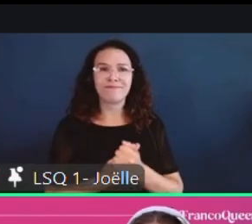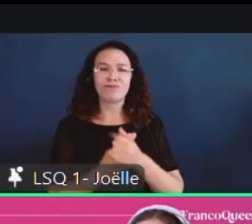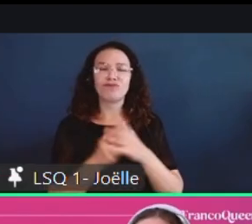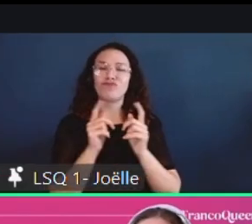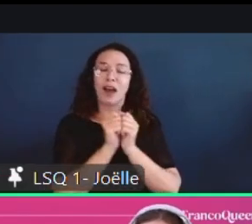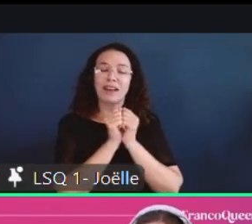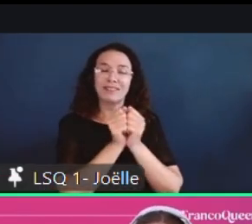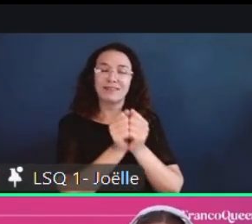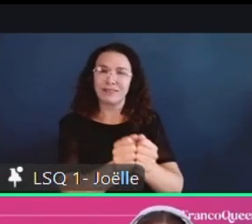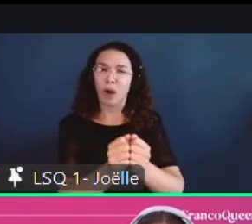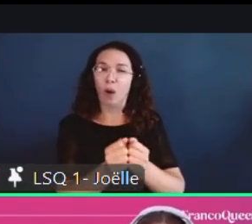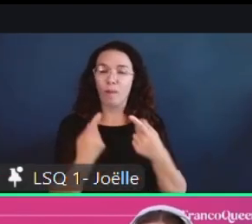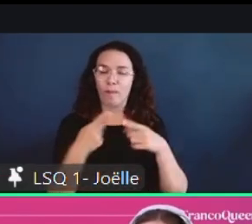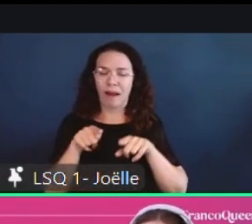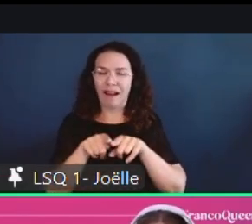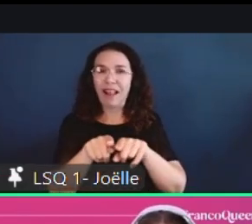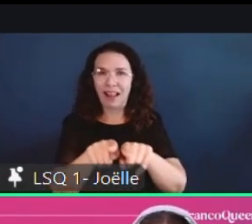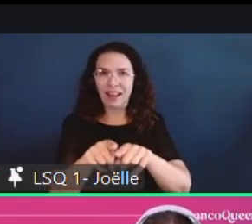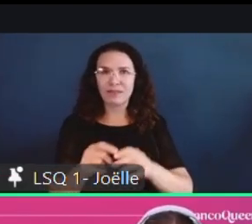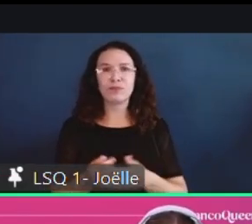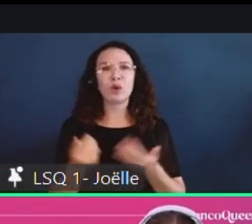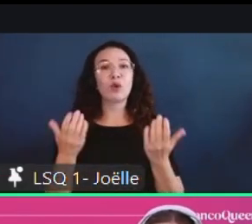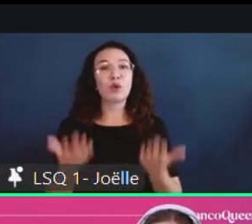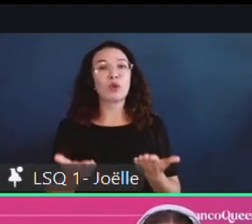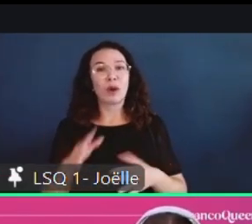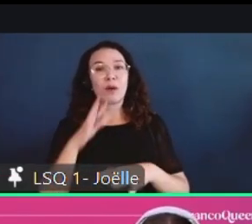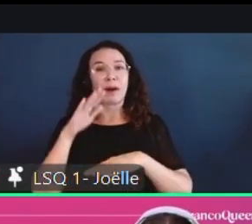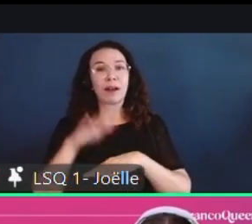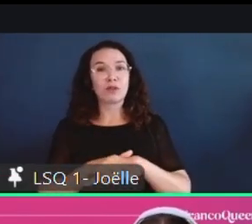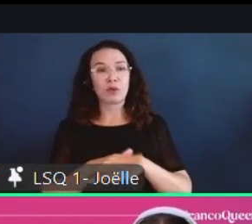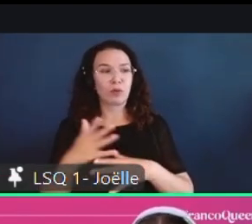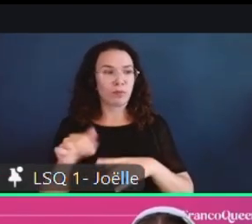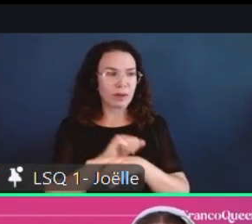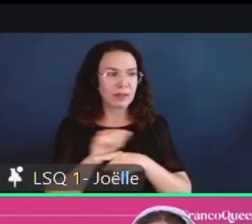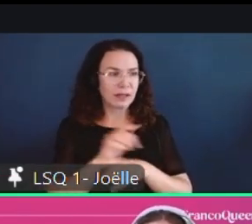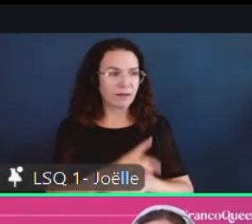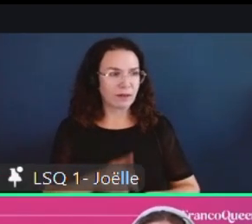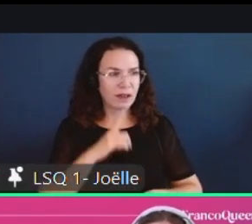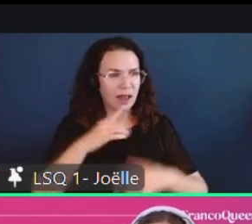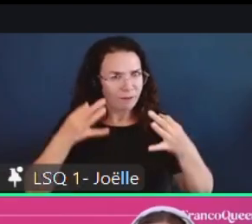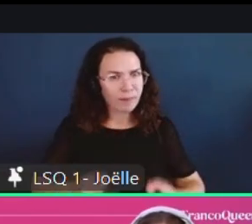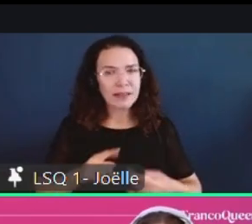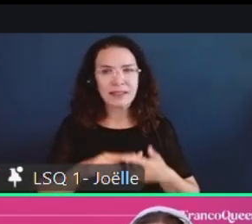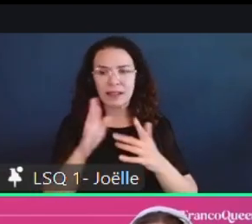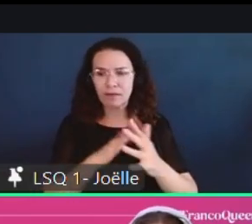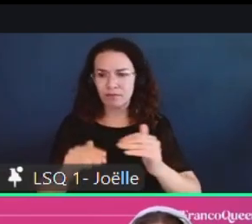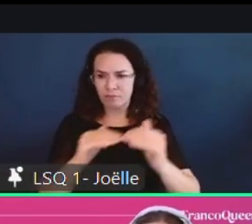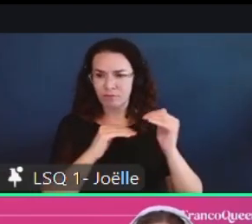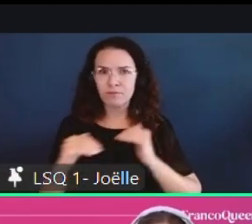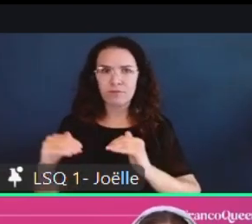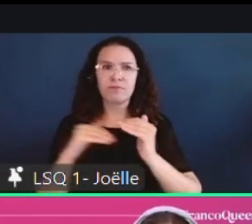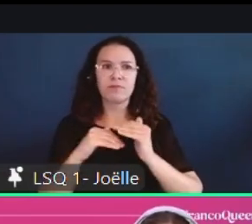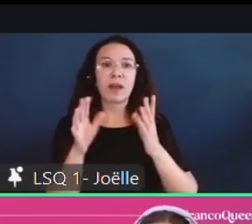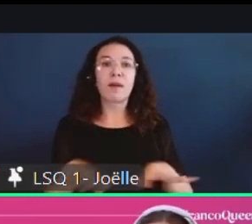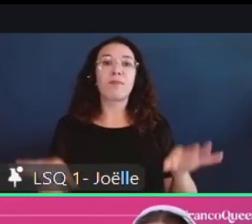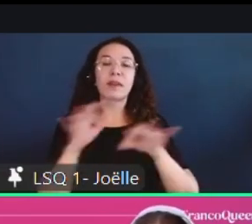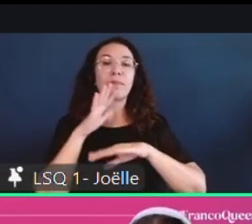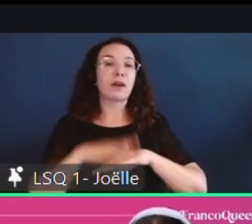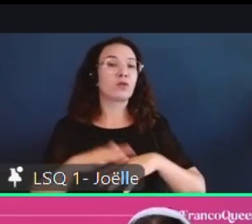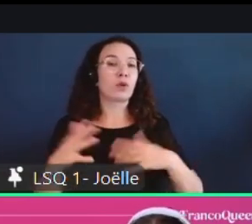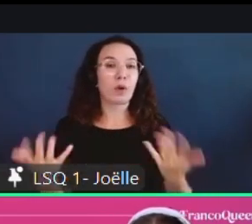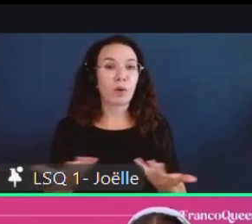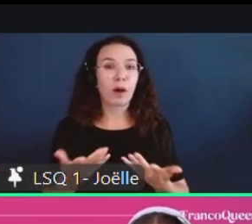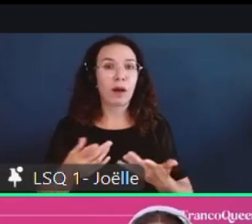intimement liées. Donc, on va parler aujourd'hui d'offres actives inclusives, de pratiques affirmatives et il faut nécessairement aussi parler